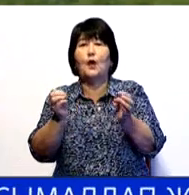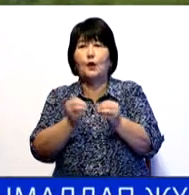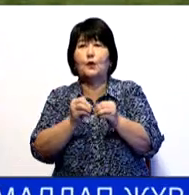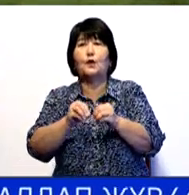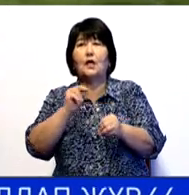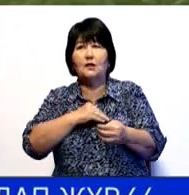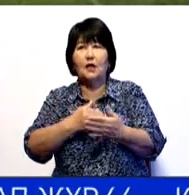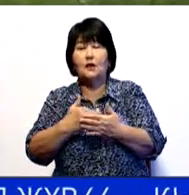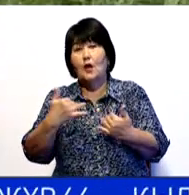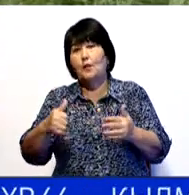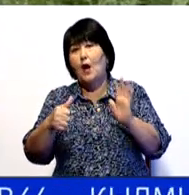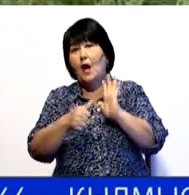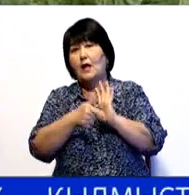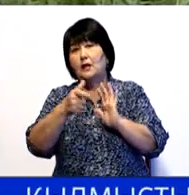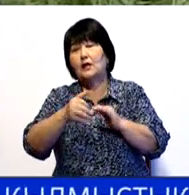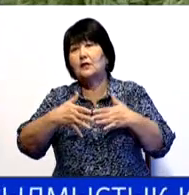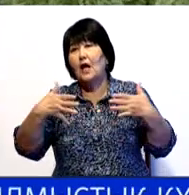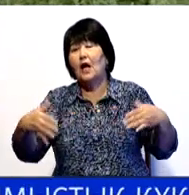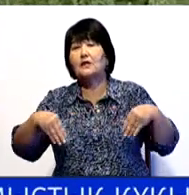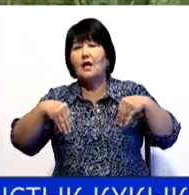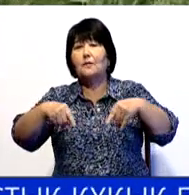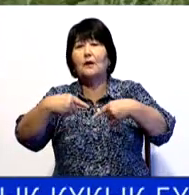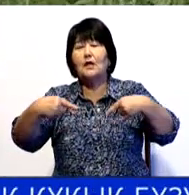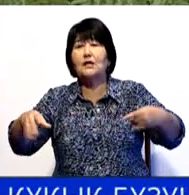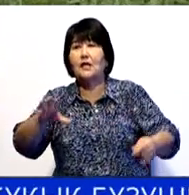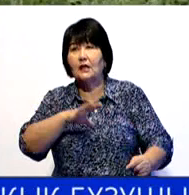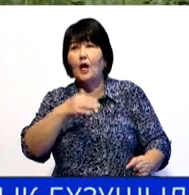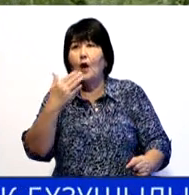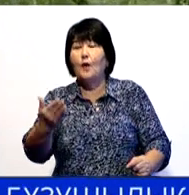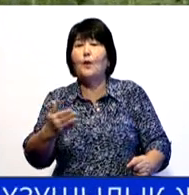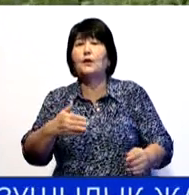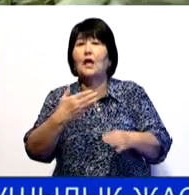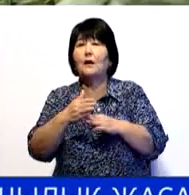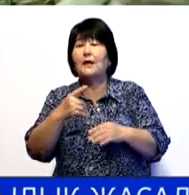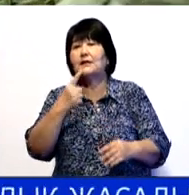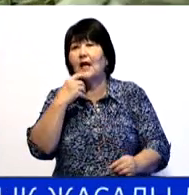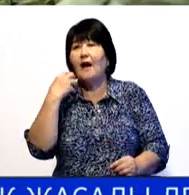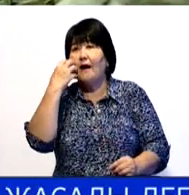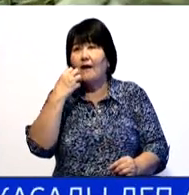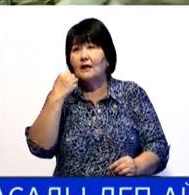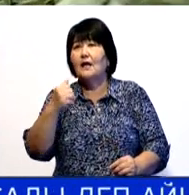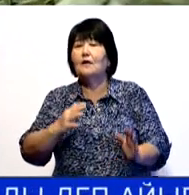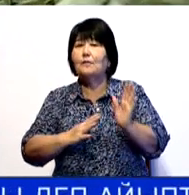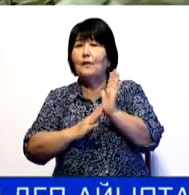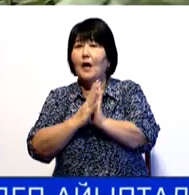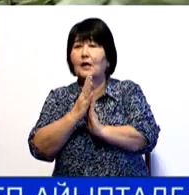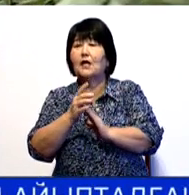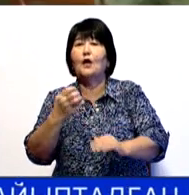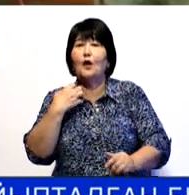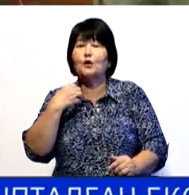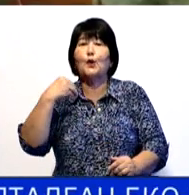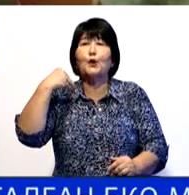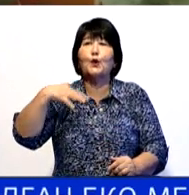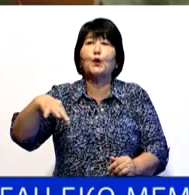осы. Биыл 6 гектардан астам жерге бау-бақша дақылдарын еккен. Оның басым бөлігі қызанақ. Бабымен жетілген өнімге Қызылорда мен